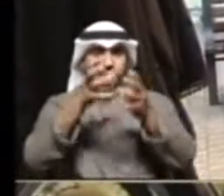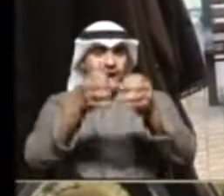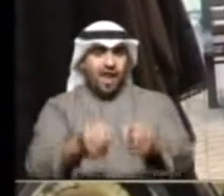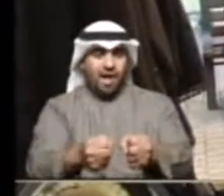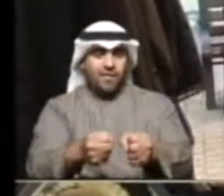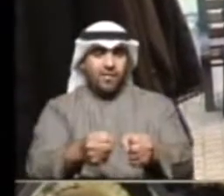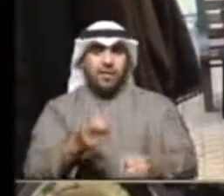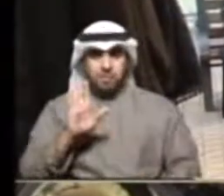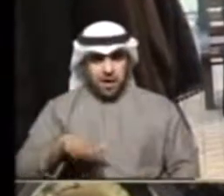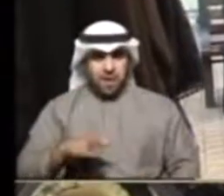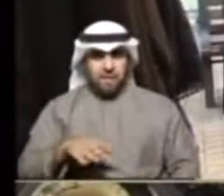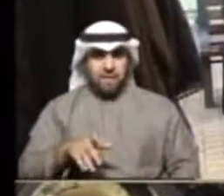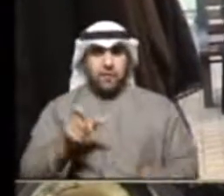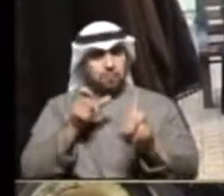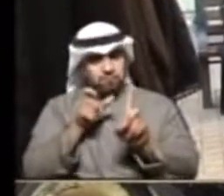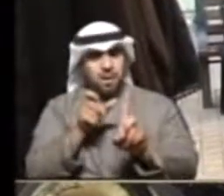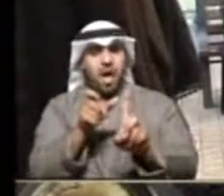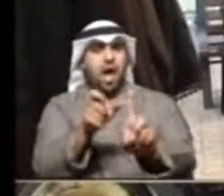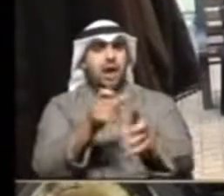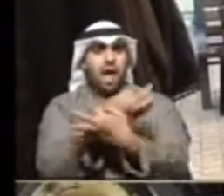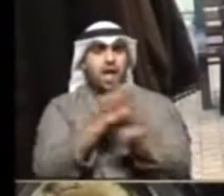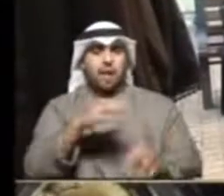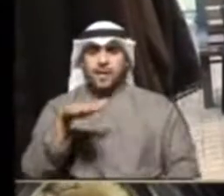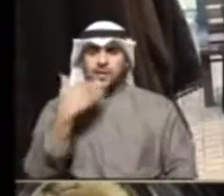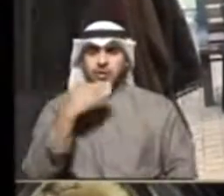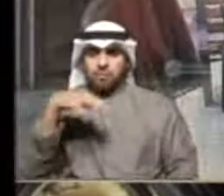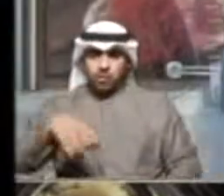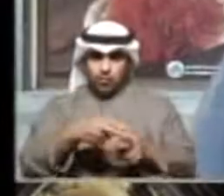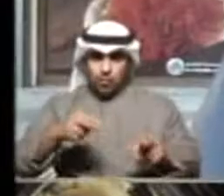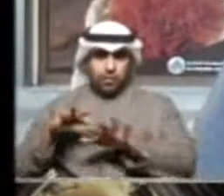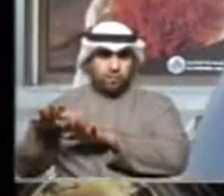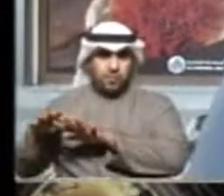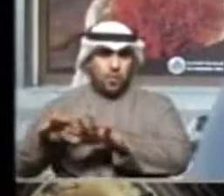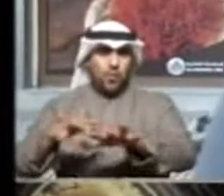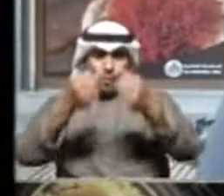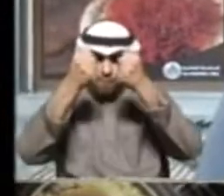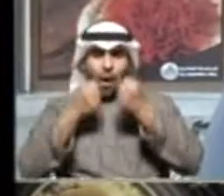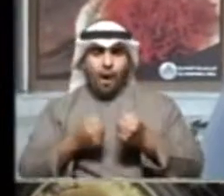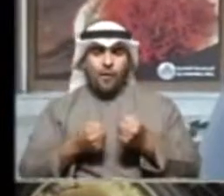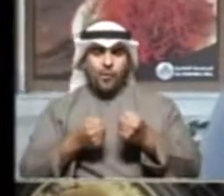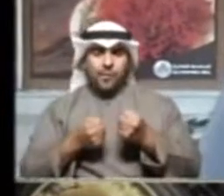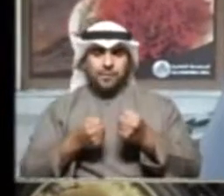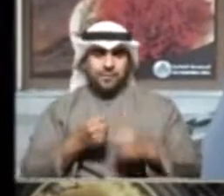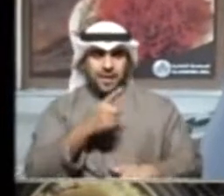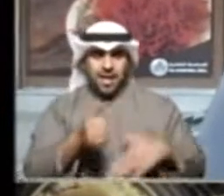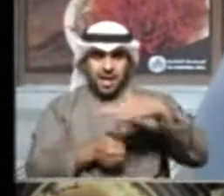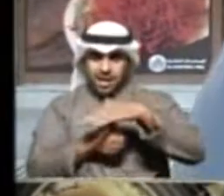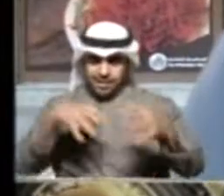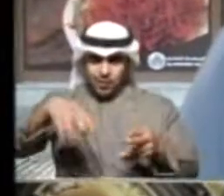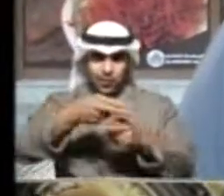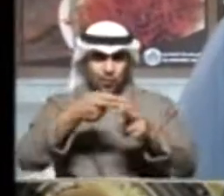كشباب، والمعرض جدا جميل وحضوره قوي صراحة. أبو صاحب السمو على أن أعطانا هذه